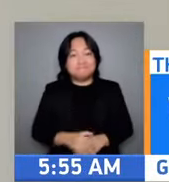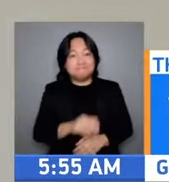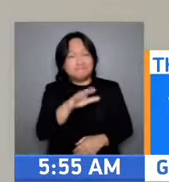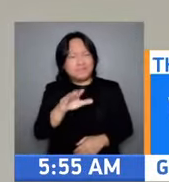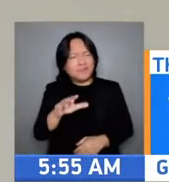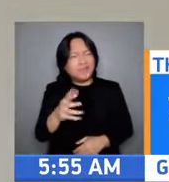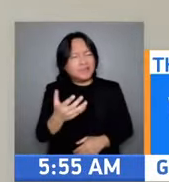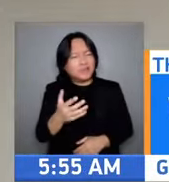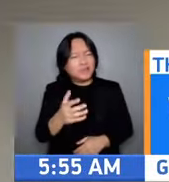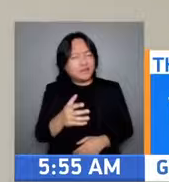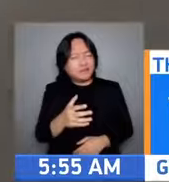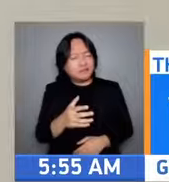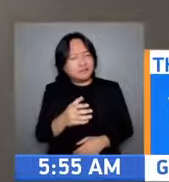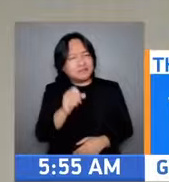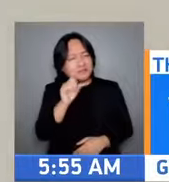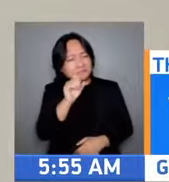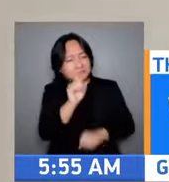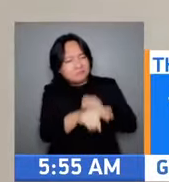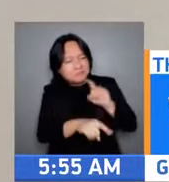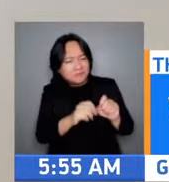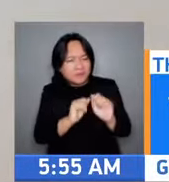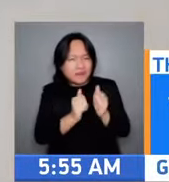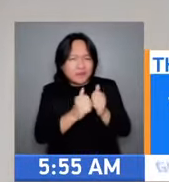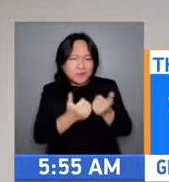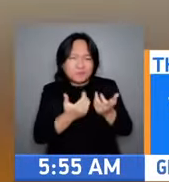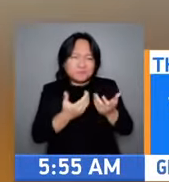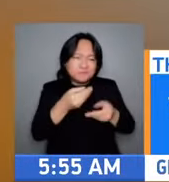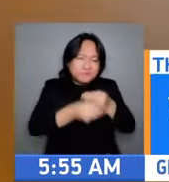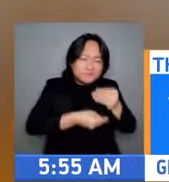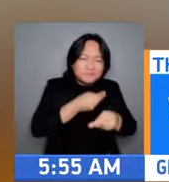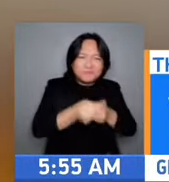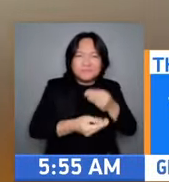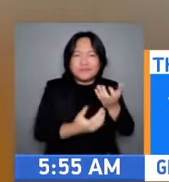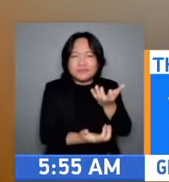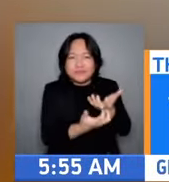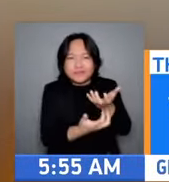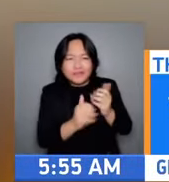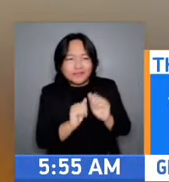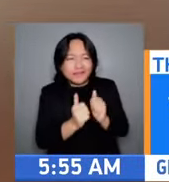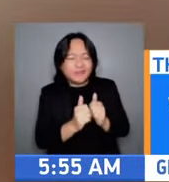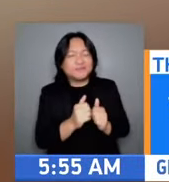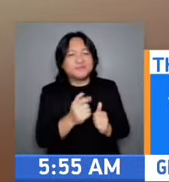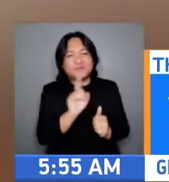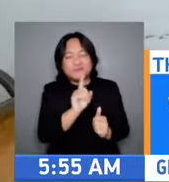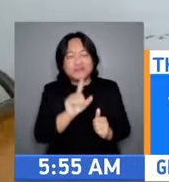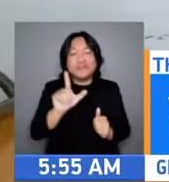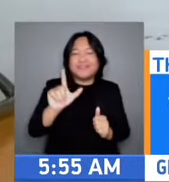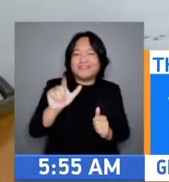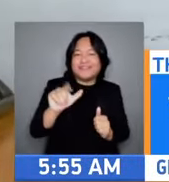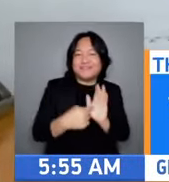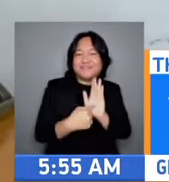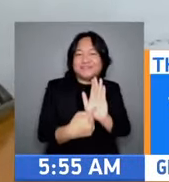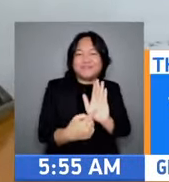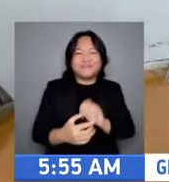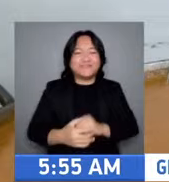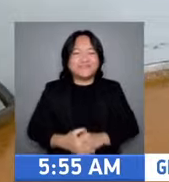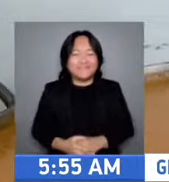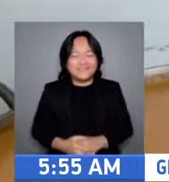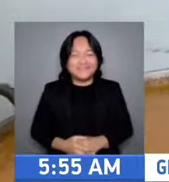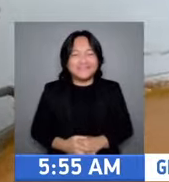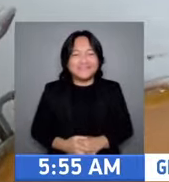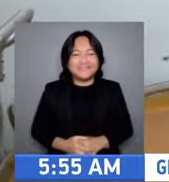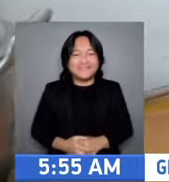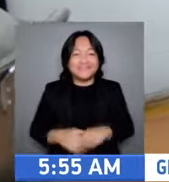sekreto ng success nila. At syempre, yung sekreto sa kanilang masarap na kare-kare. Kaya yan ang aalamin dito lang sa